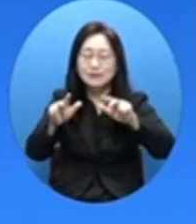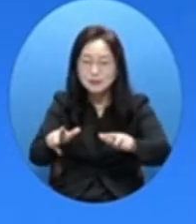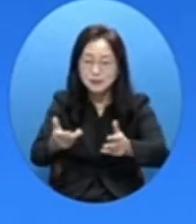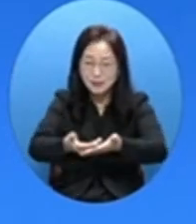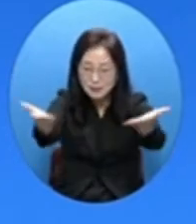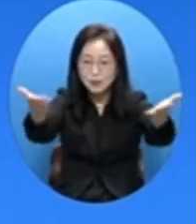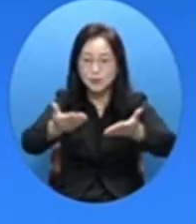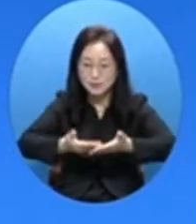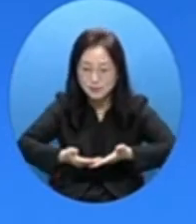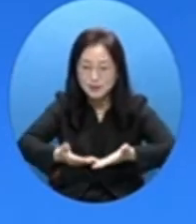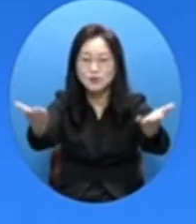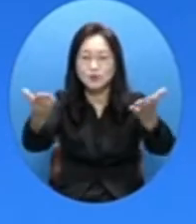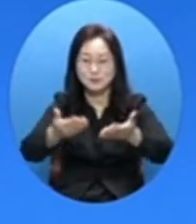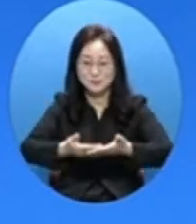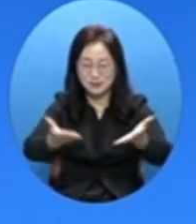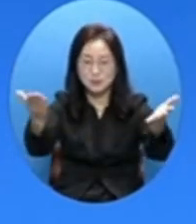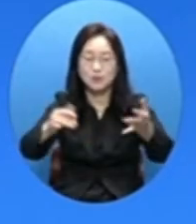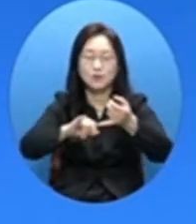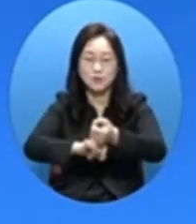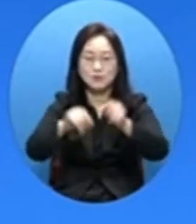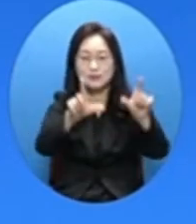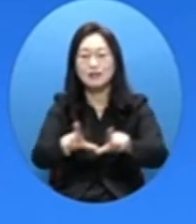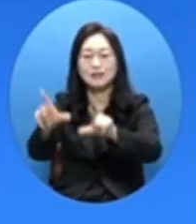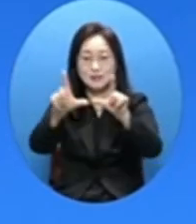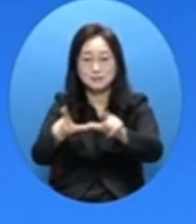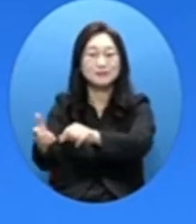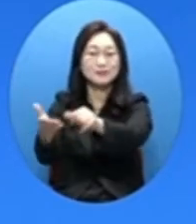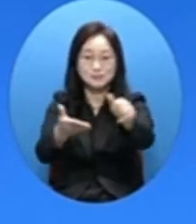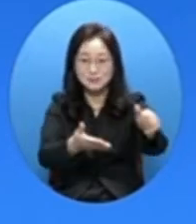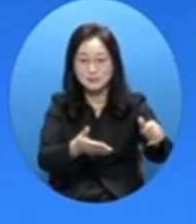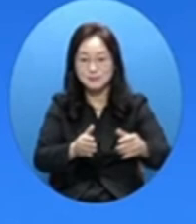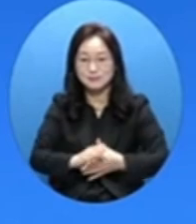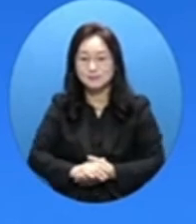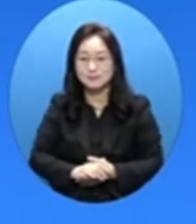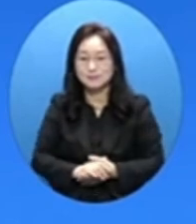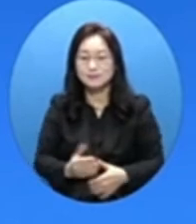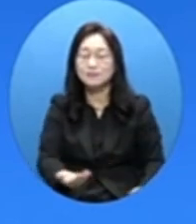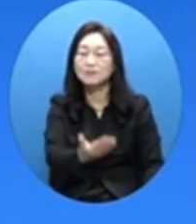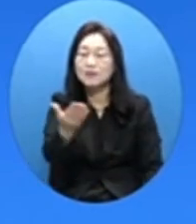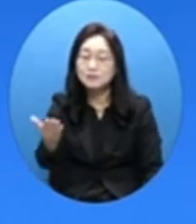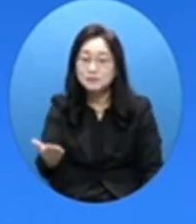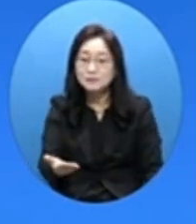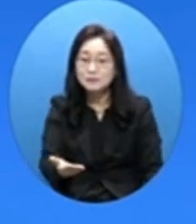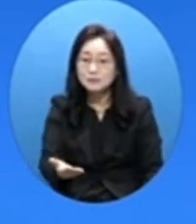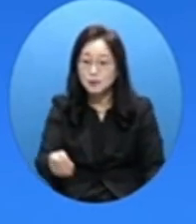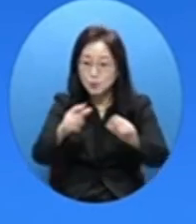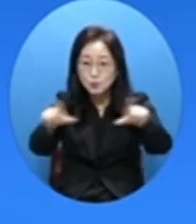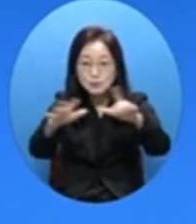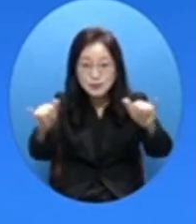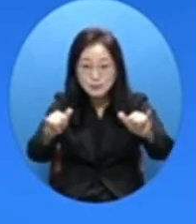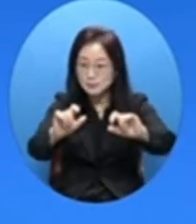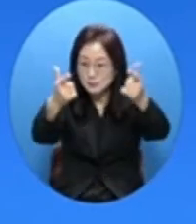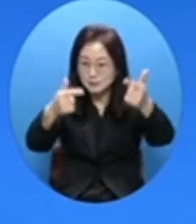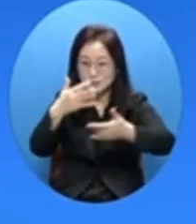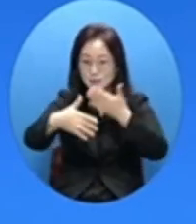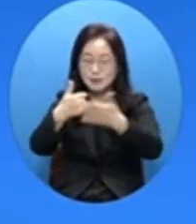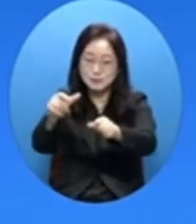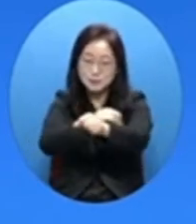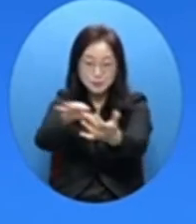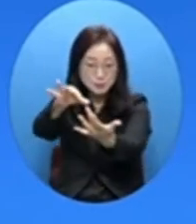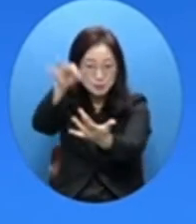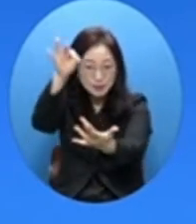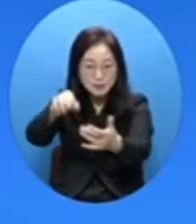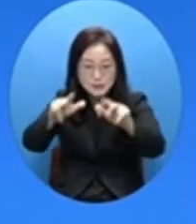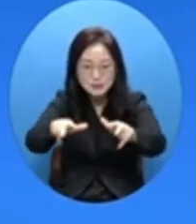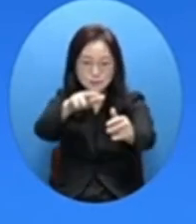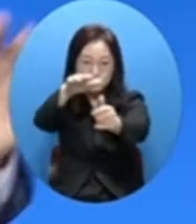나누고 또 나누고 또 나누며 살아가는 여러분 모두가 되기를 바랍니다. 여러분, 여러분 보통 사람이 아닙니다. 하나님이 특별히 택해서 오늘 이